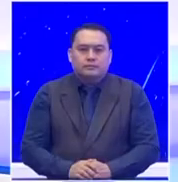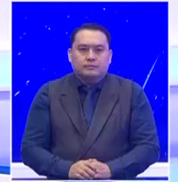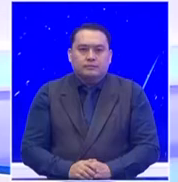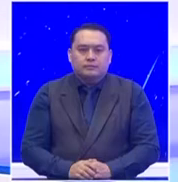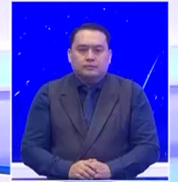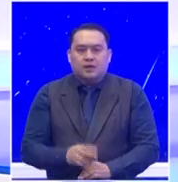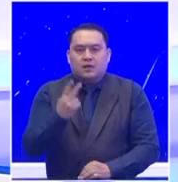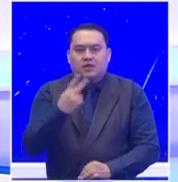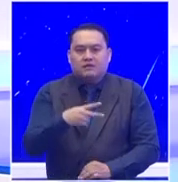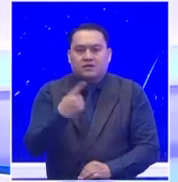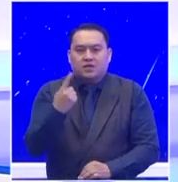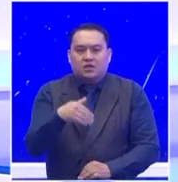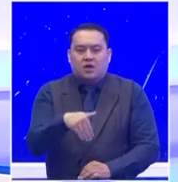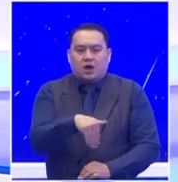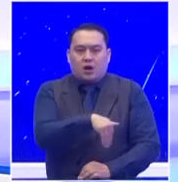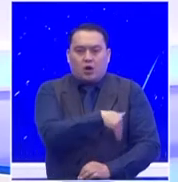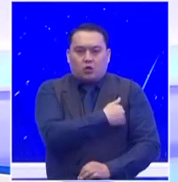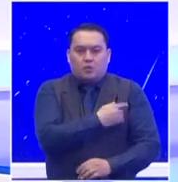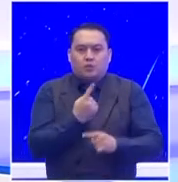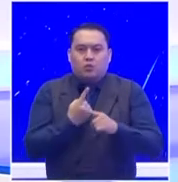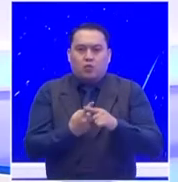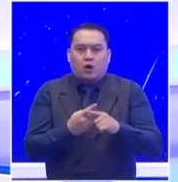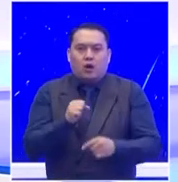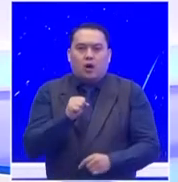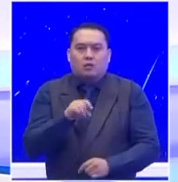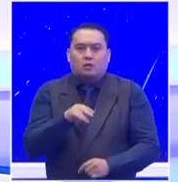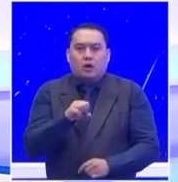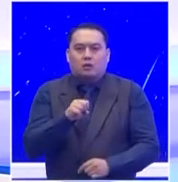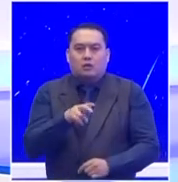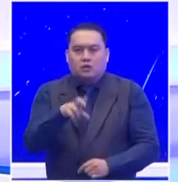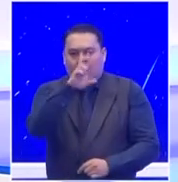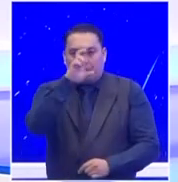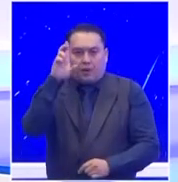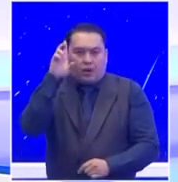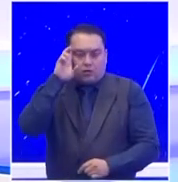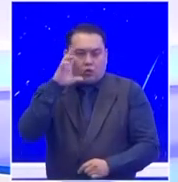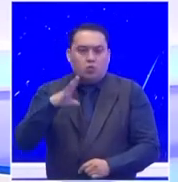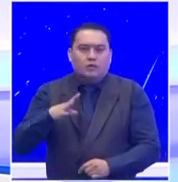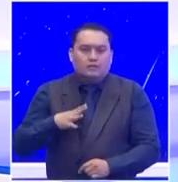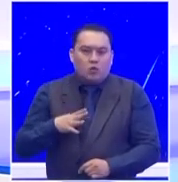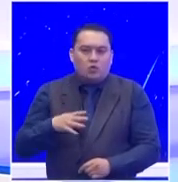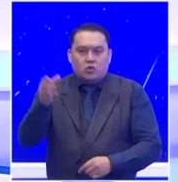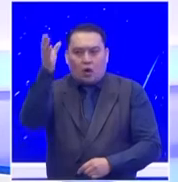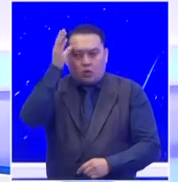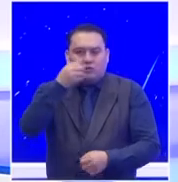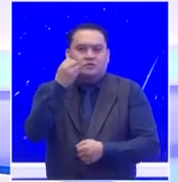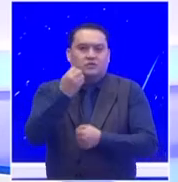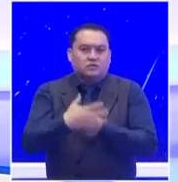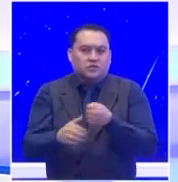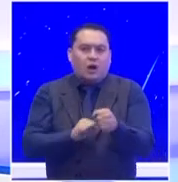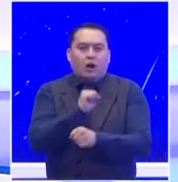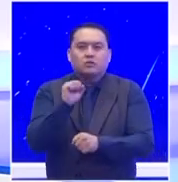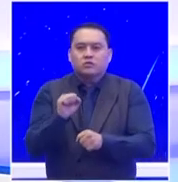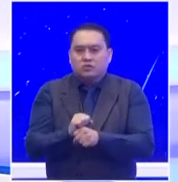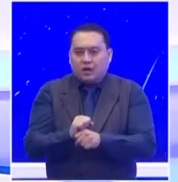Почти 21 градусов по Цельсию был зарегистрирован в Антарктиде бразильскими исследователями, работающими на одной из научных станций,